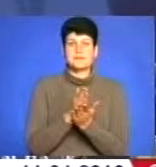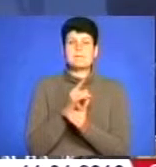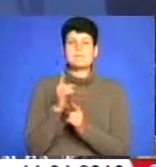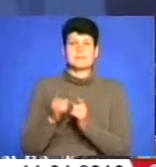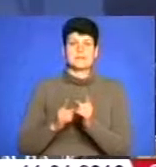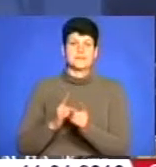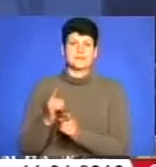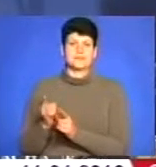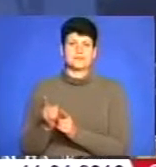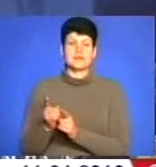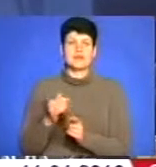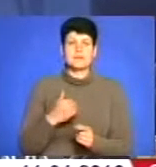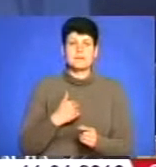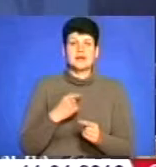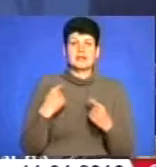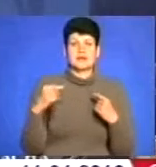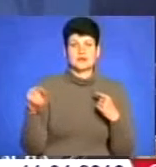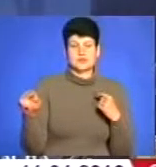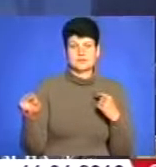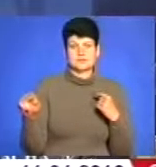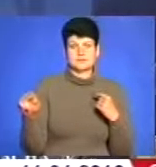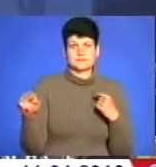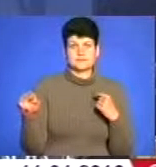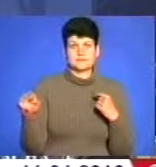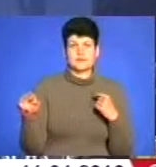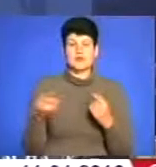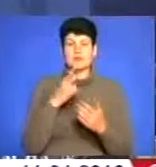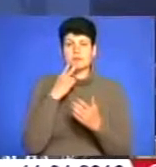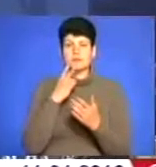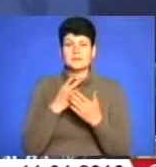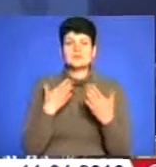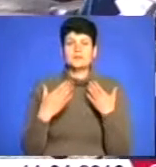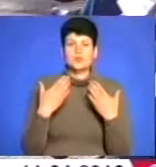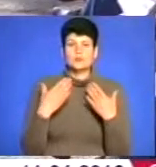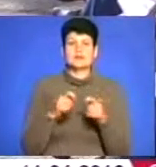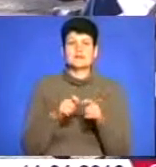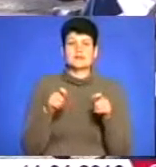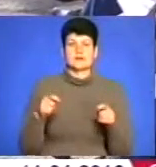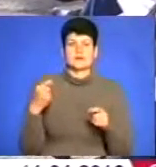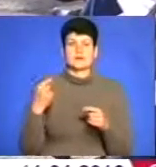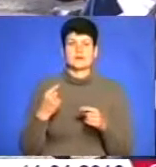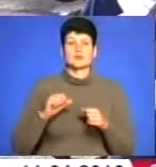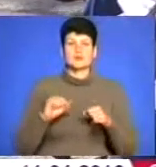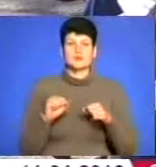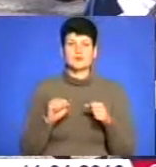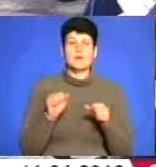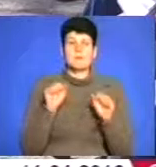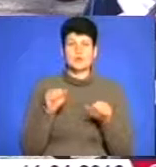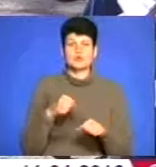міняється. Ми інакші, ми спілкуємося, ми відкриті. Друге, що ми можемо